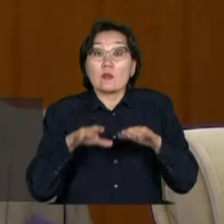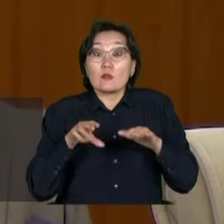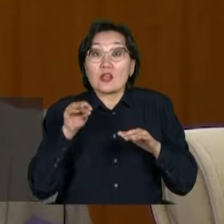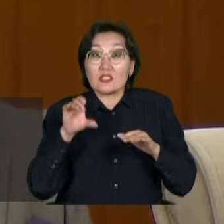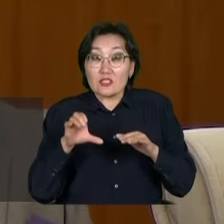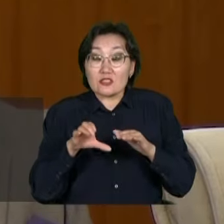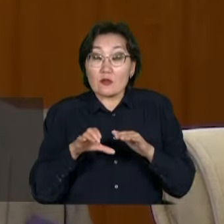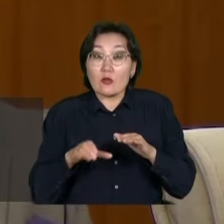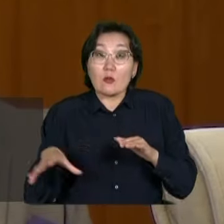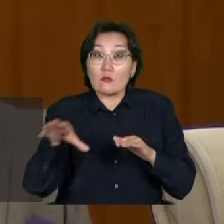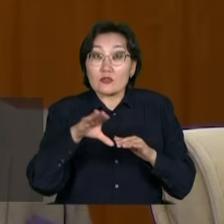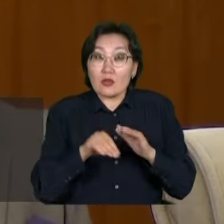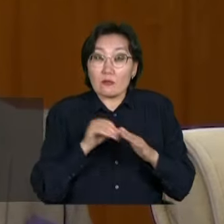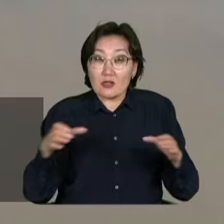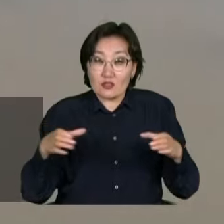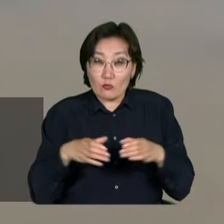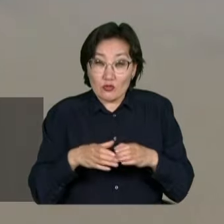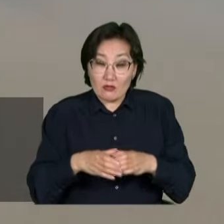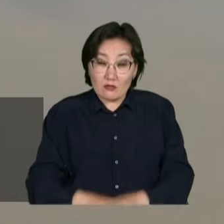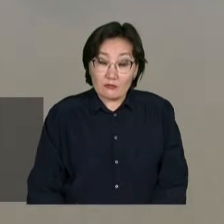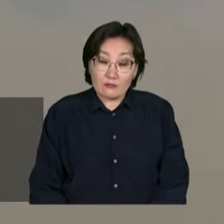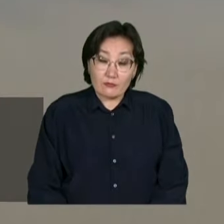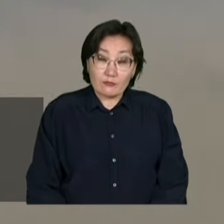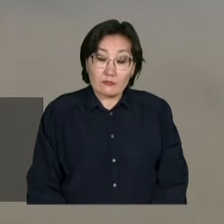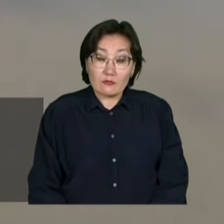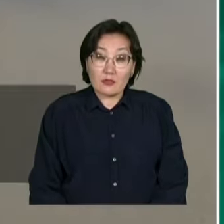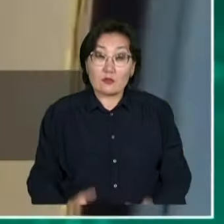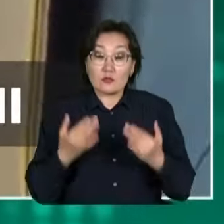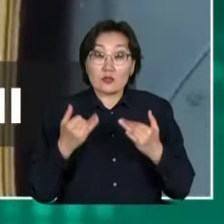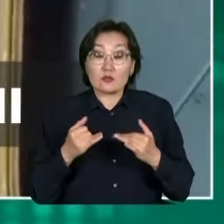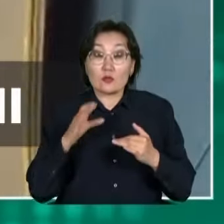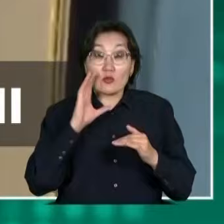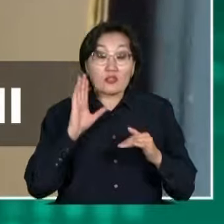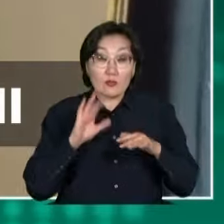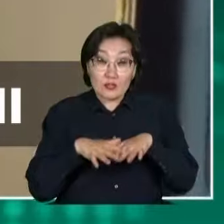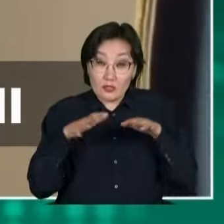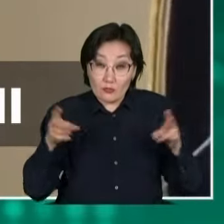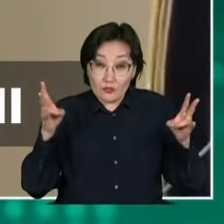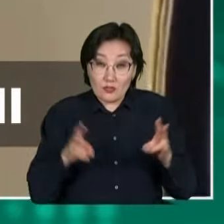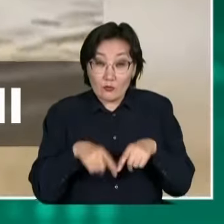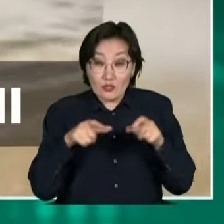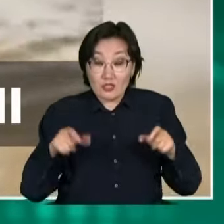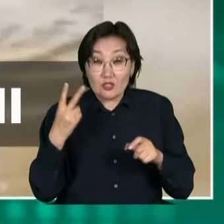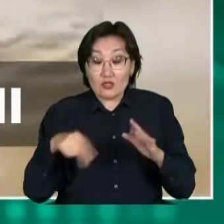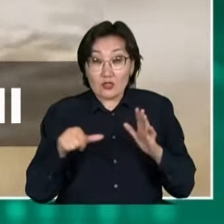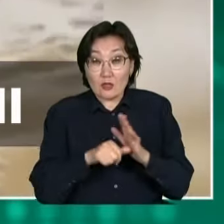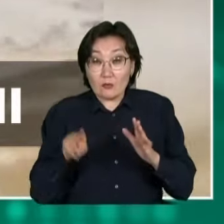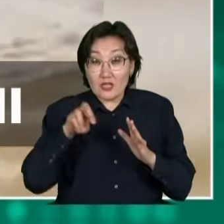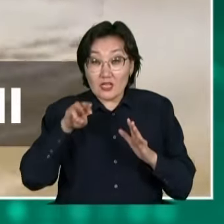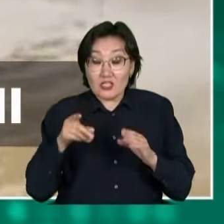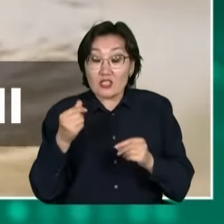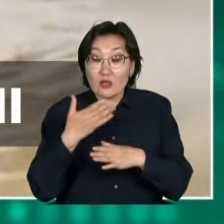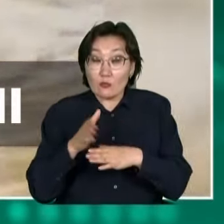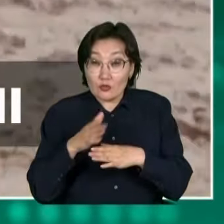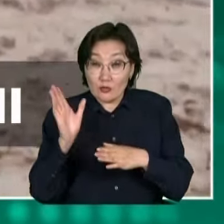мәжілісінің барлық депутаттары. Айта кетейін, су тасқынынан зардап шеккендерге 26 миллиард теңге